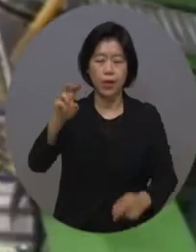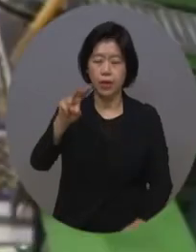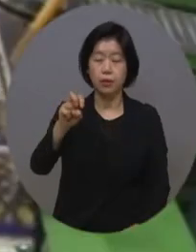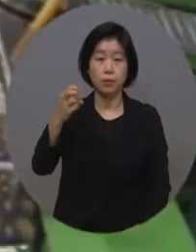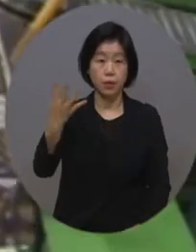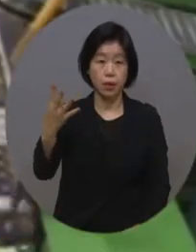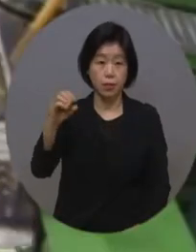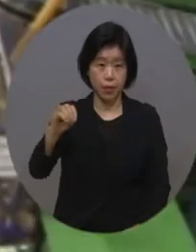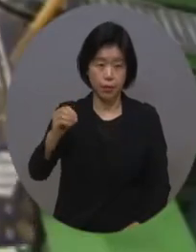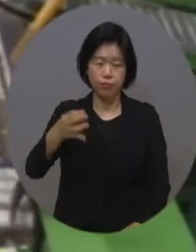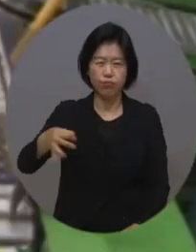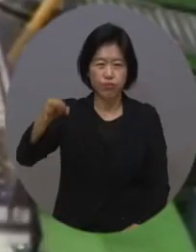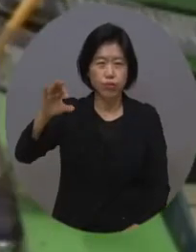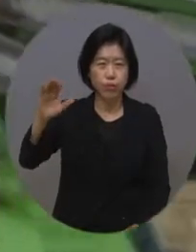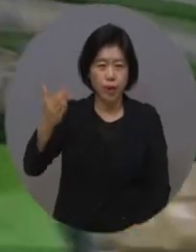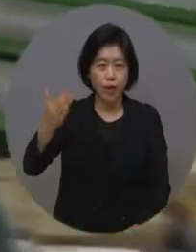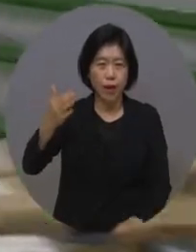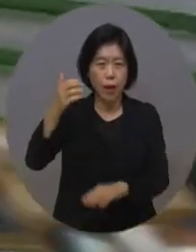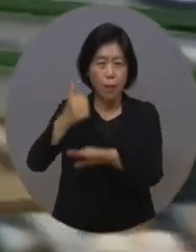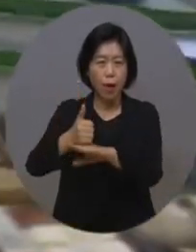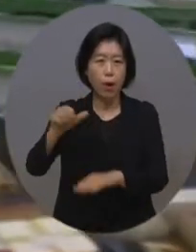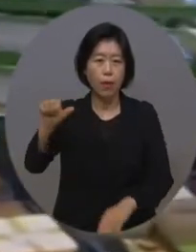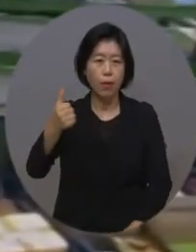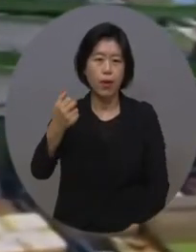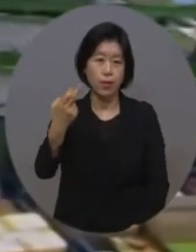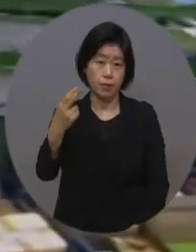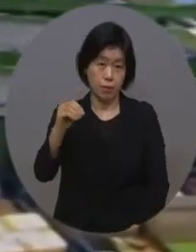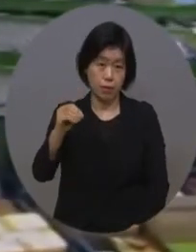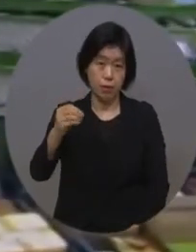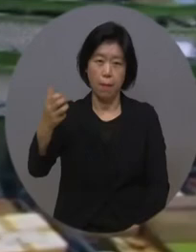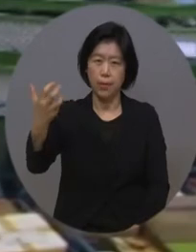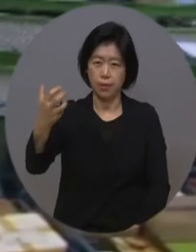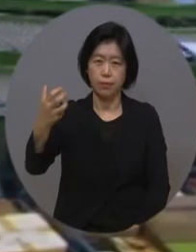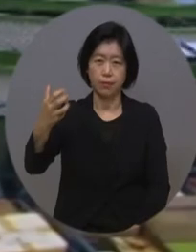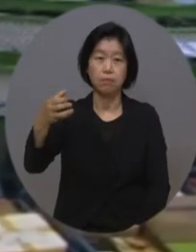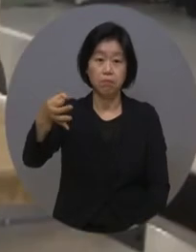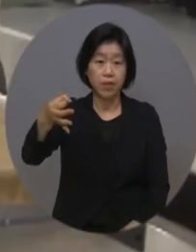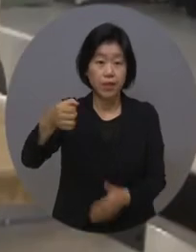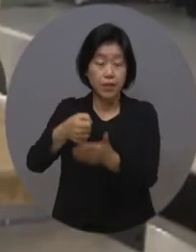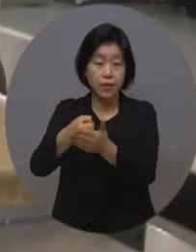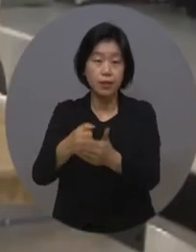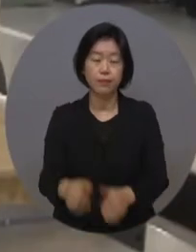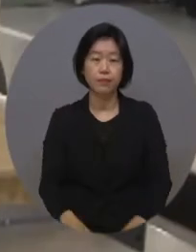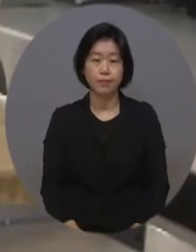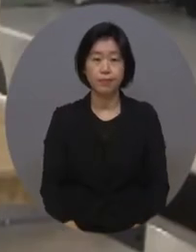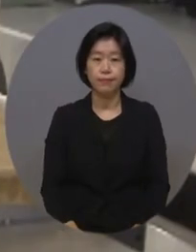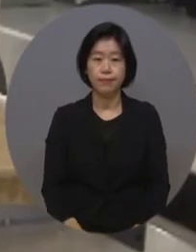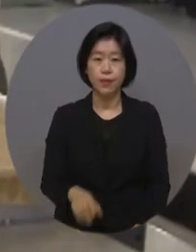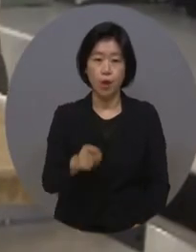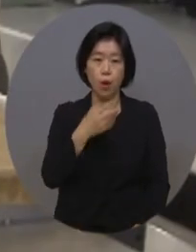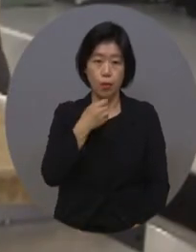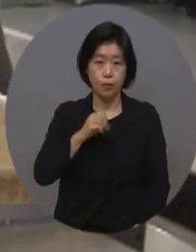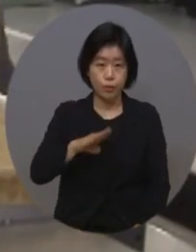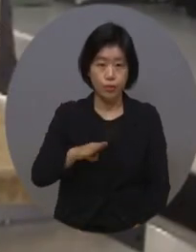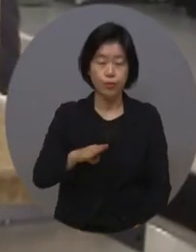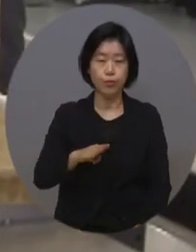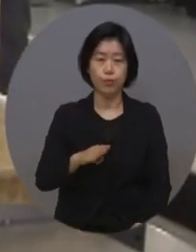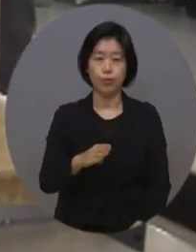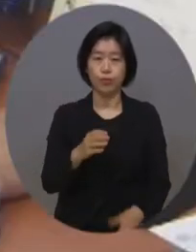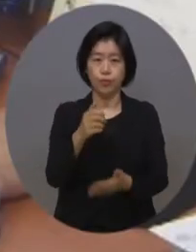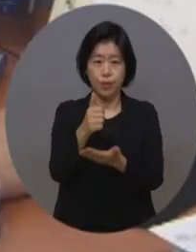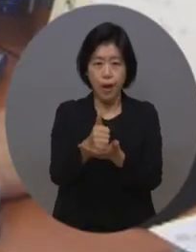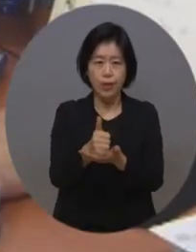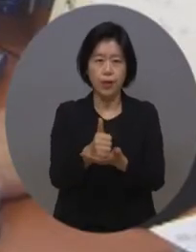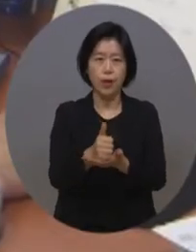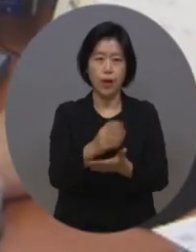512 만 1,080 원 으로 결정됐습니다 기준 중 2 소득은 보건복지부 장관이 중앙 생활 보장 위원회 심의